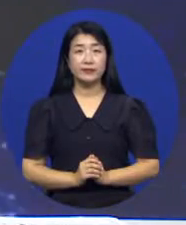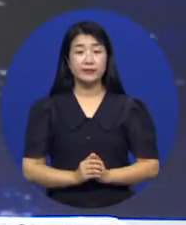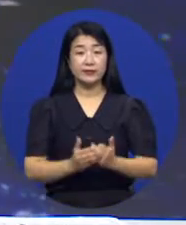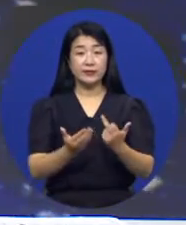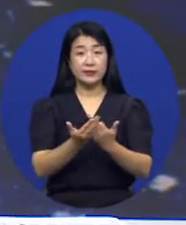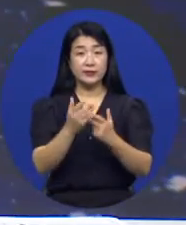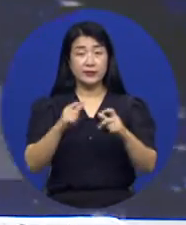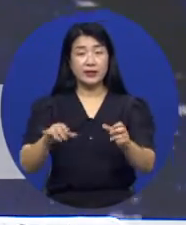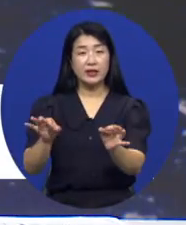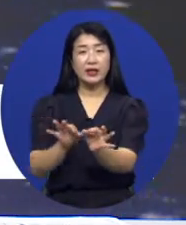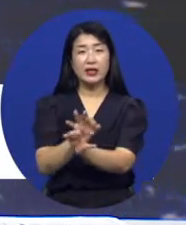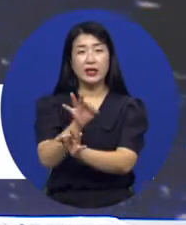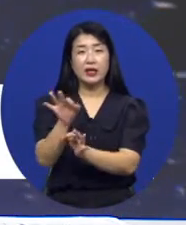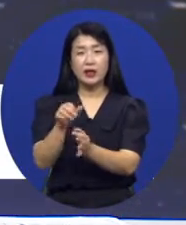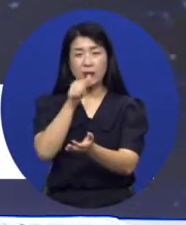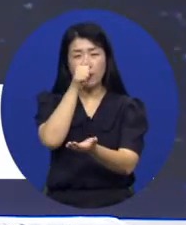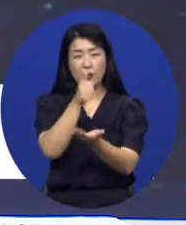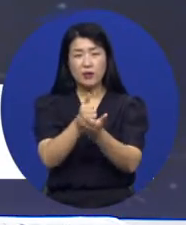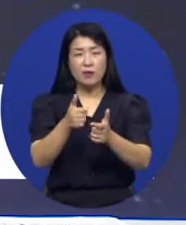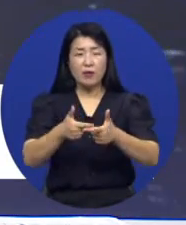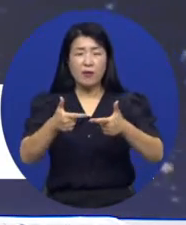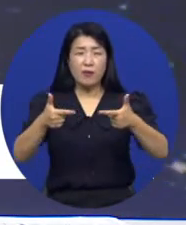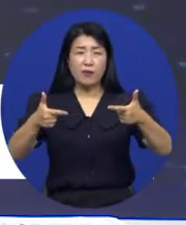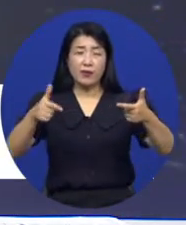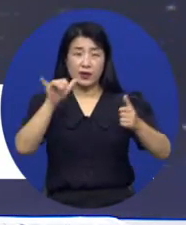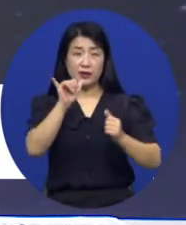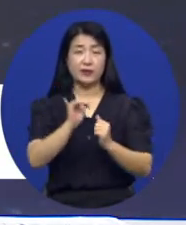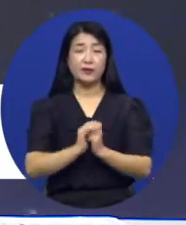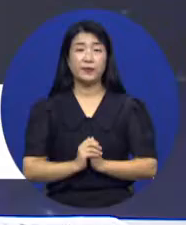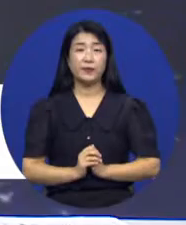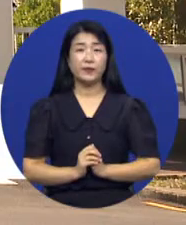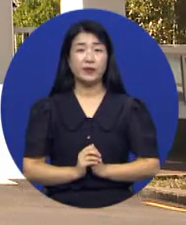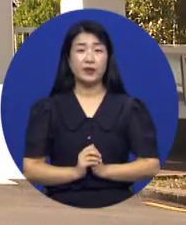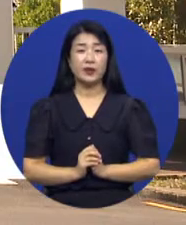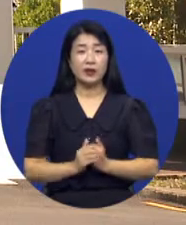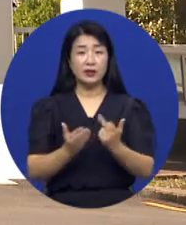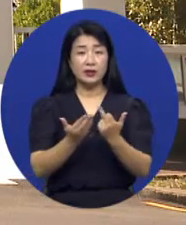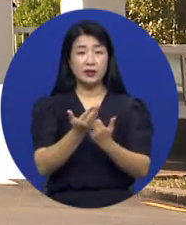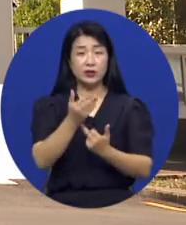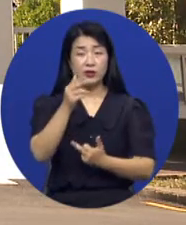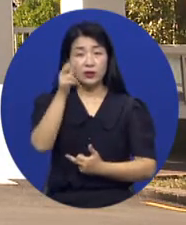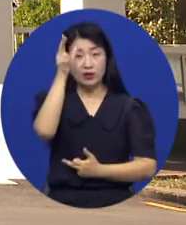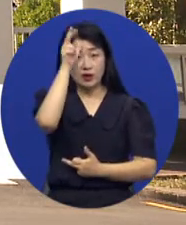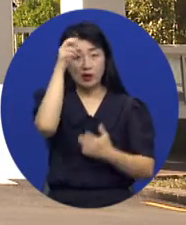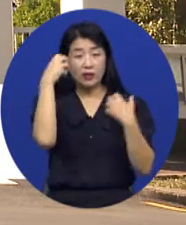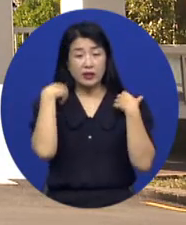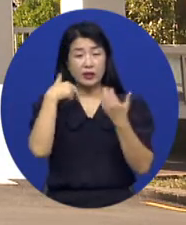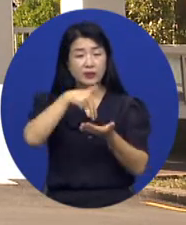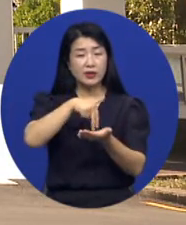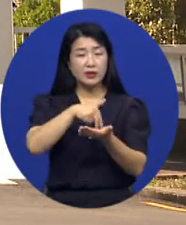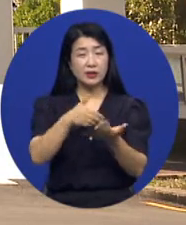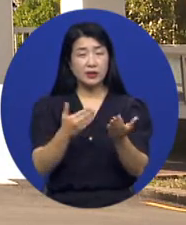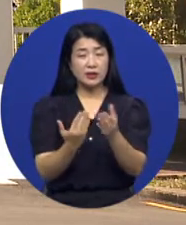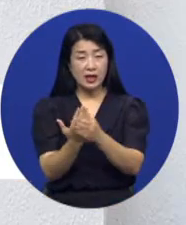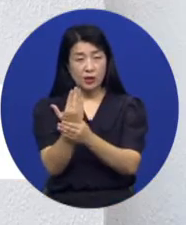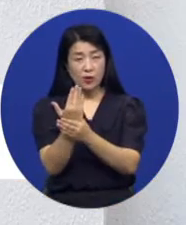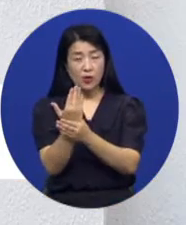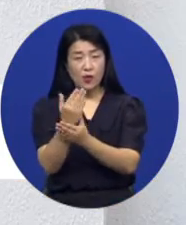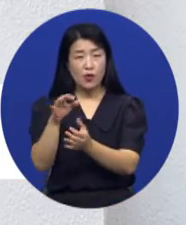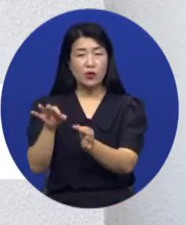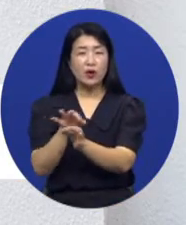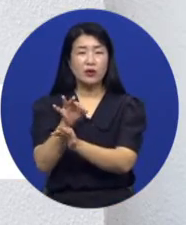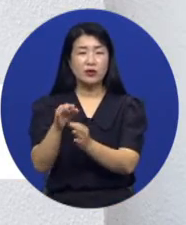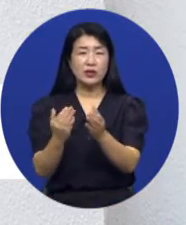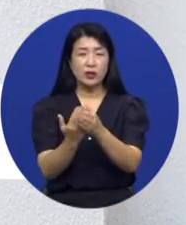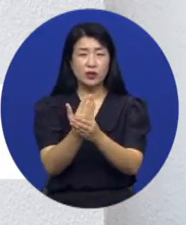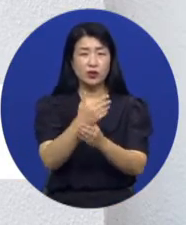제주 지역 경제 범죄 가 꾸준히 증가하는 것으로 나타났습니다 제주 경찰청에 따르면 지난해 제주에서 발생한 경제 보험 죄는